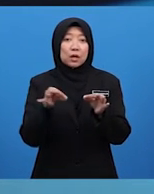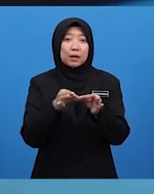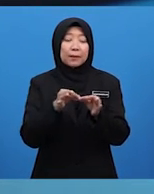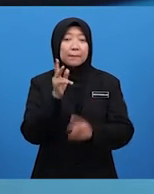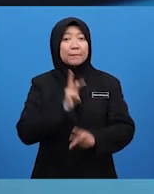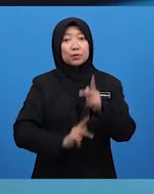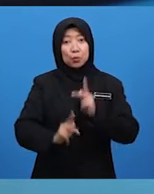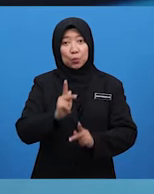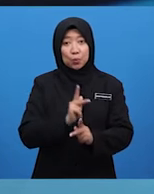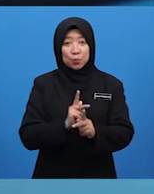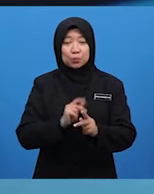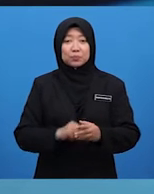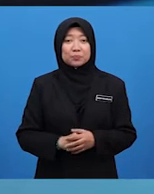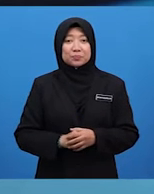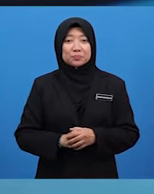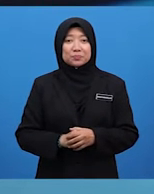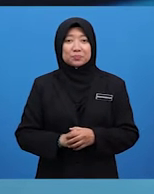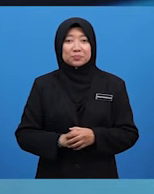kurung?